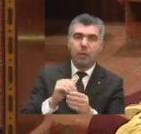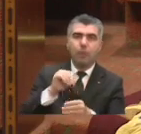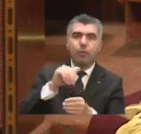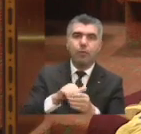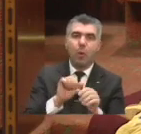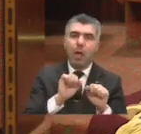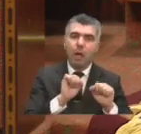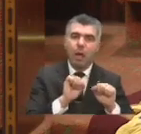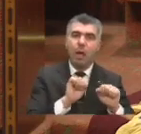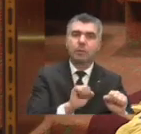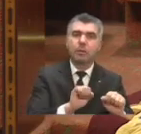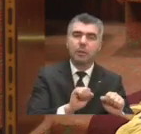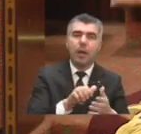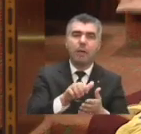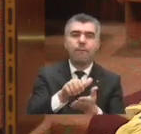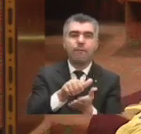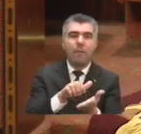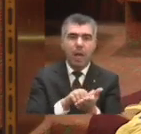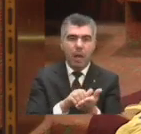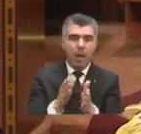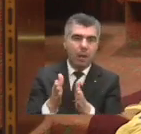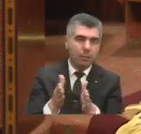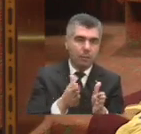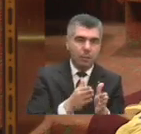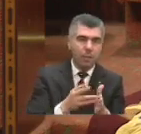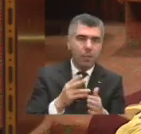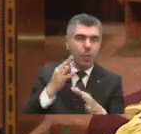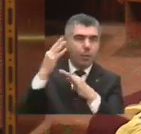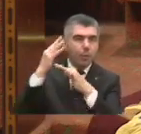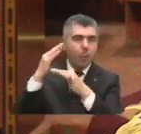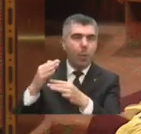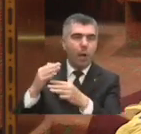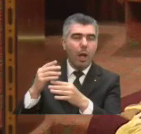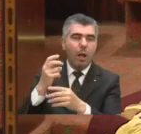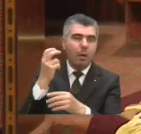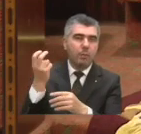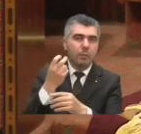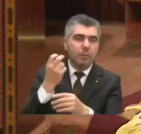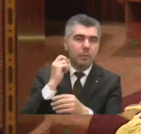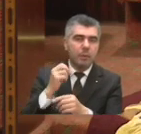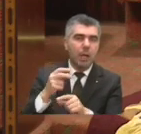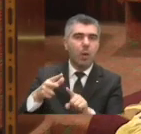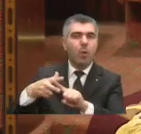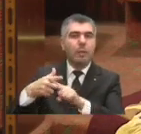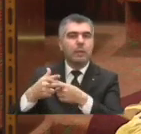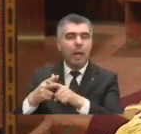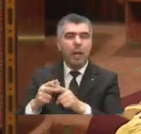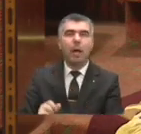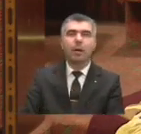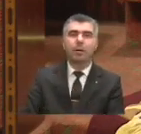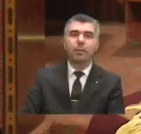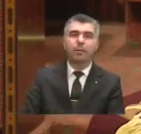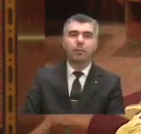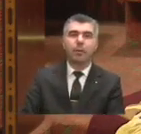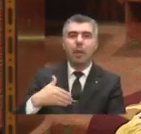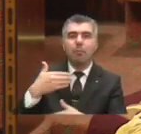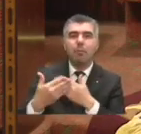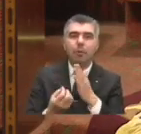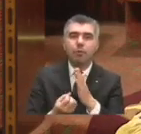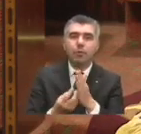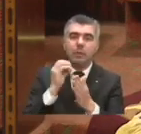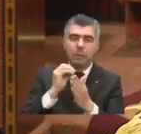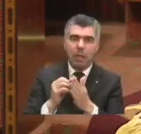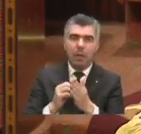خاصة قطاع الفلاحة، قطاع السياحة، كذلك قطاع الصناعة، وفي مرحلة موالية